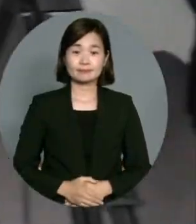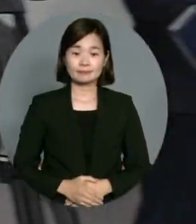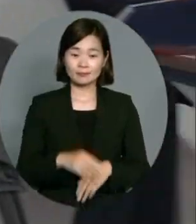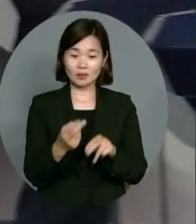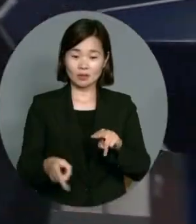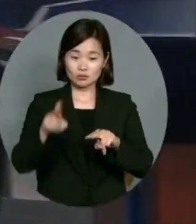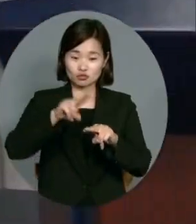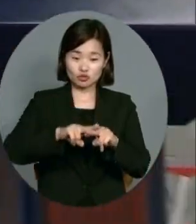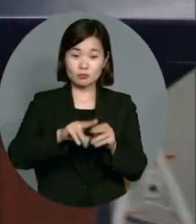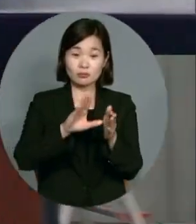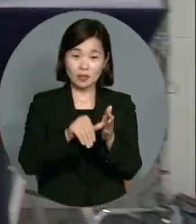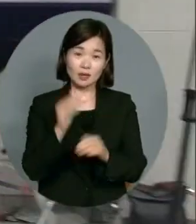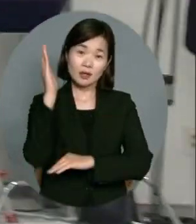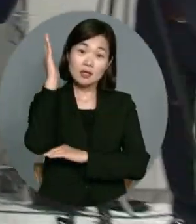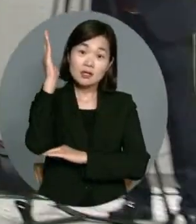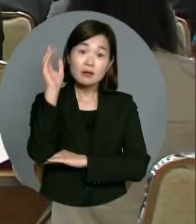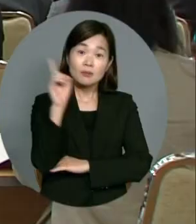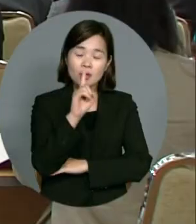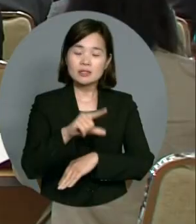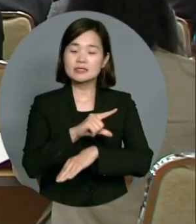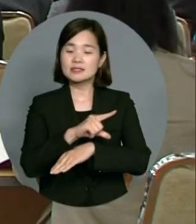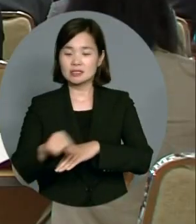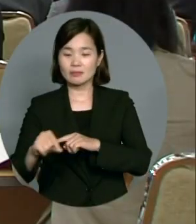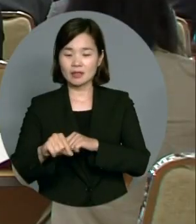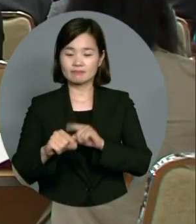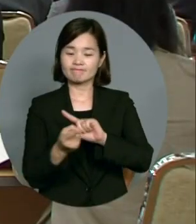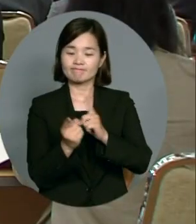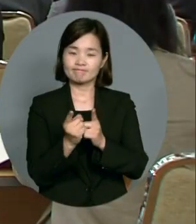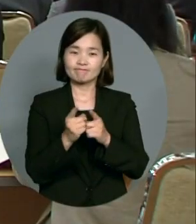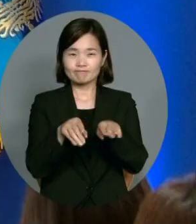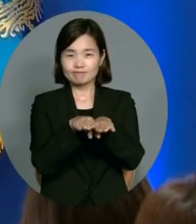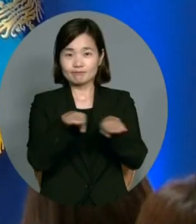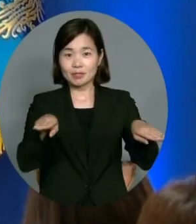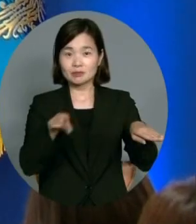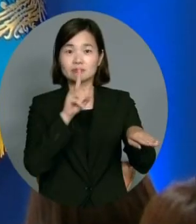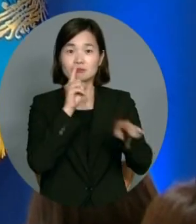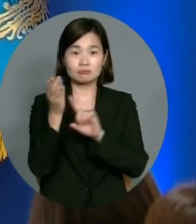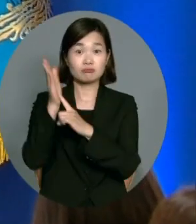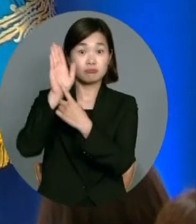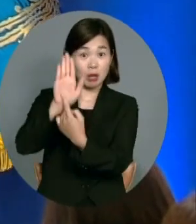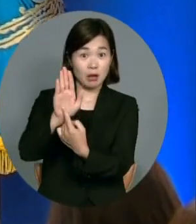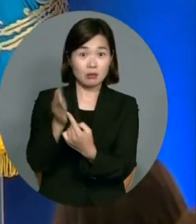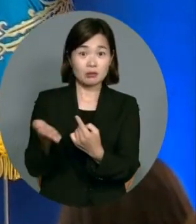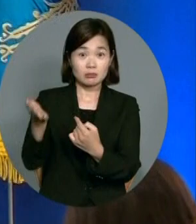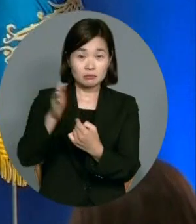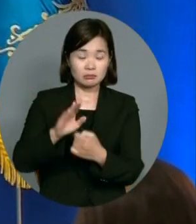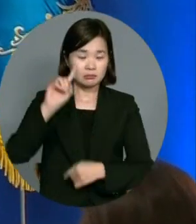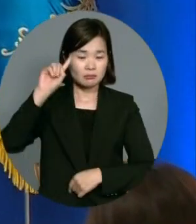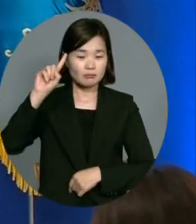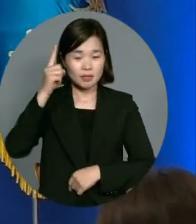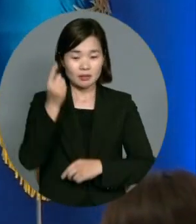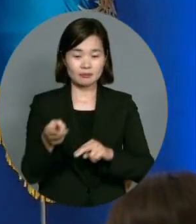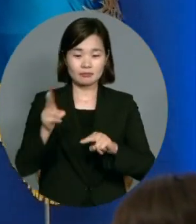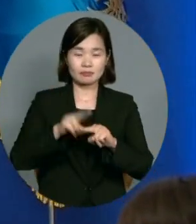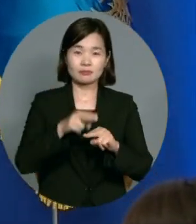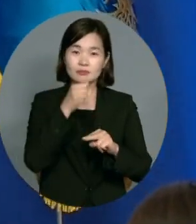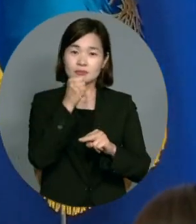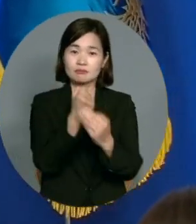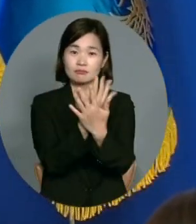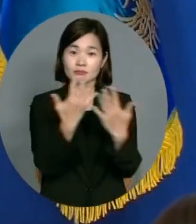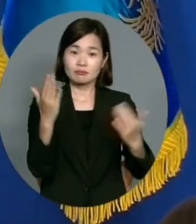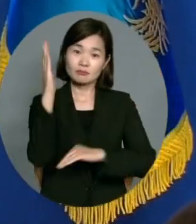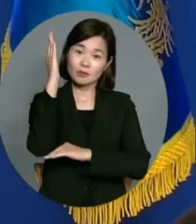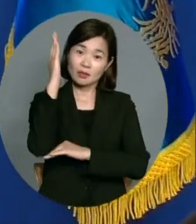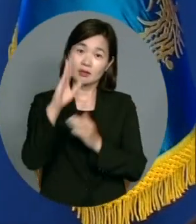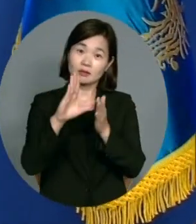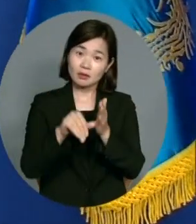취임 때 지방시대를 열겠다고 밝힌 윤석열 대통령은 취임 100일 기자회견에서 지방 균형 발전에 대해 단